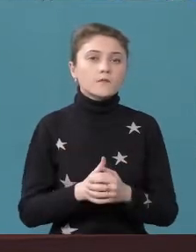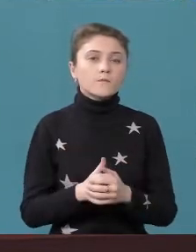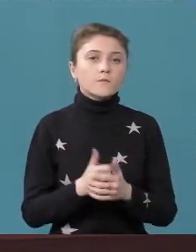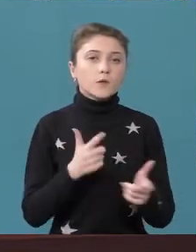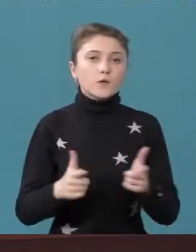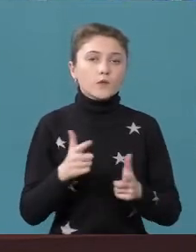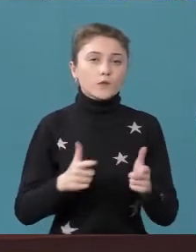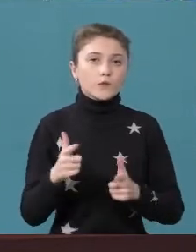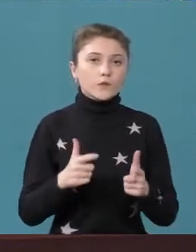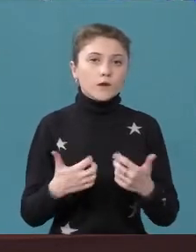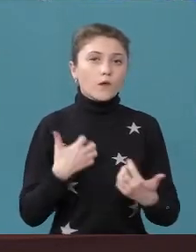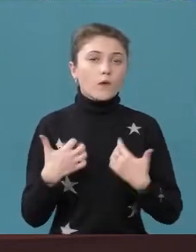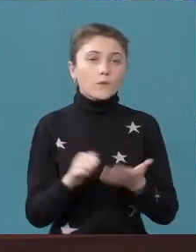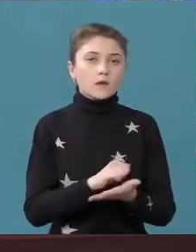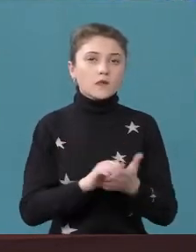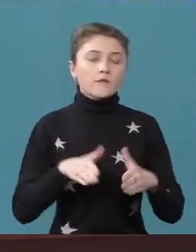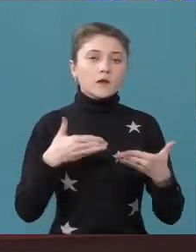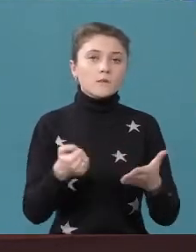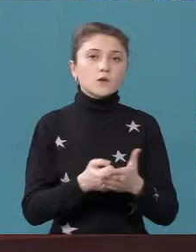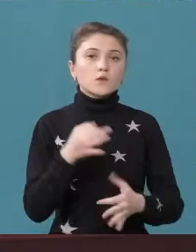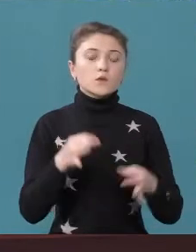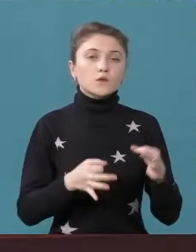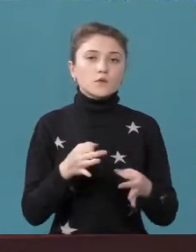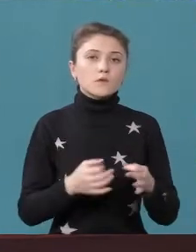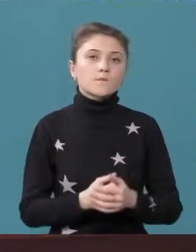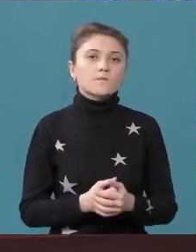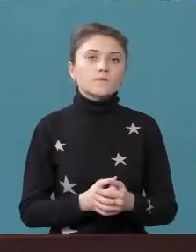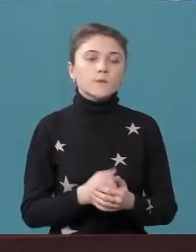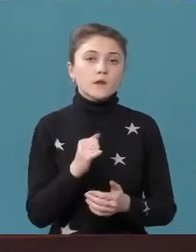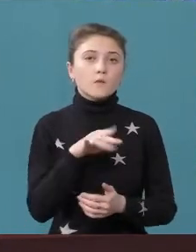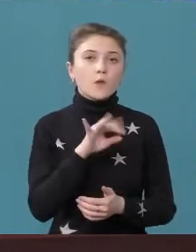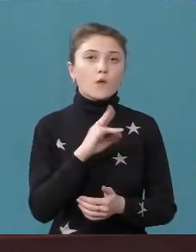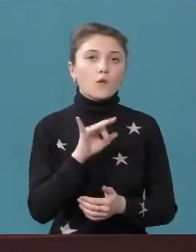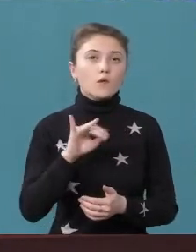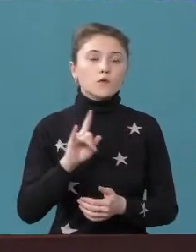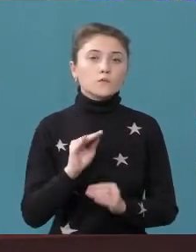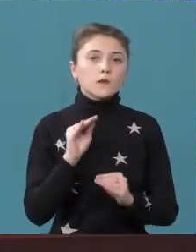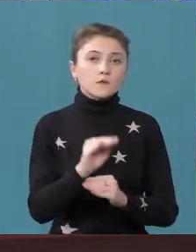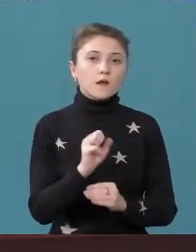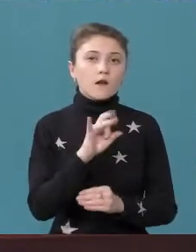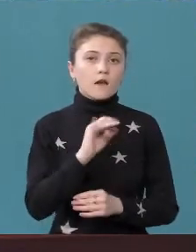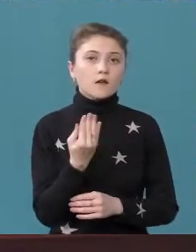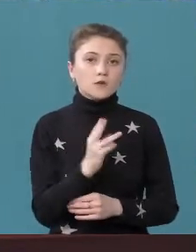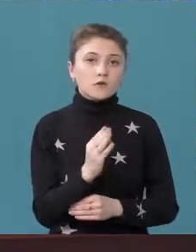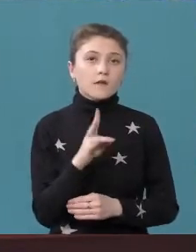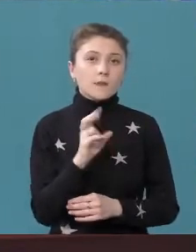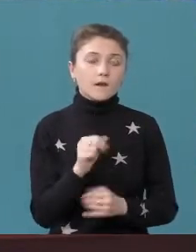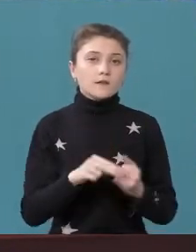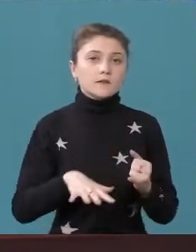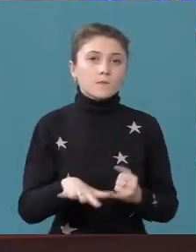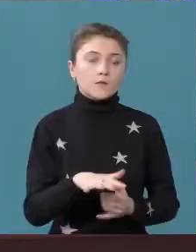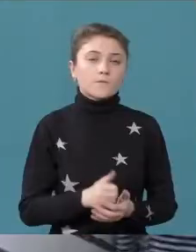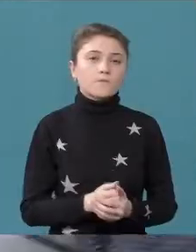клопотання, звернемося до суду, погодимо прокуратурі для того, щоб накласти арешт на земельну ділянку з приводу